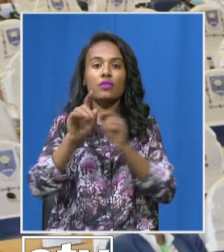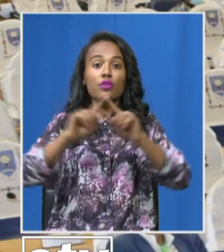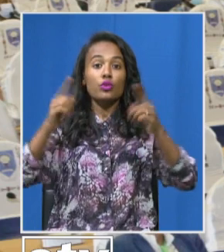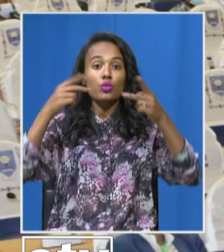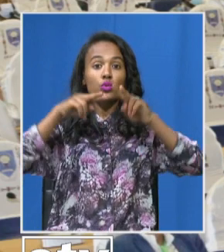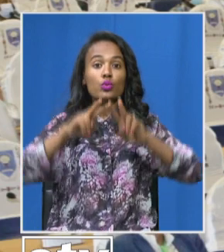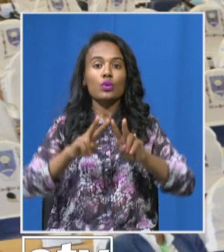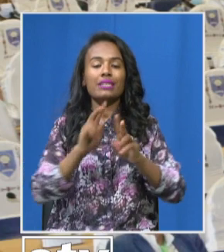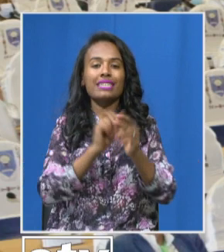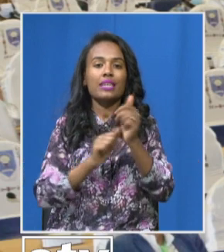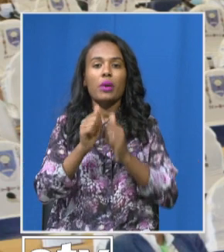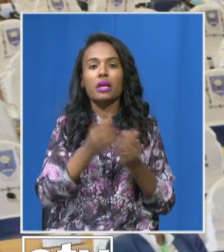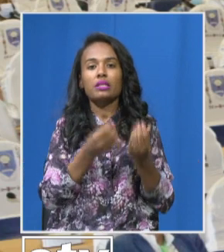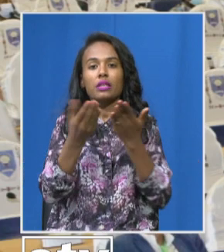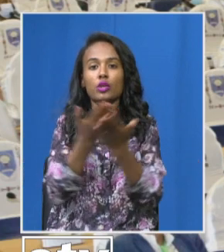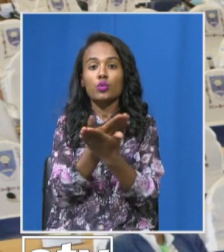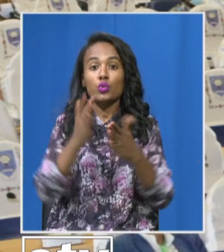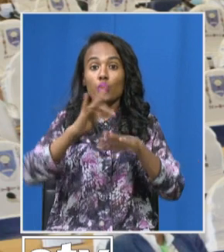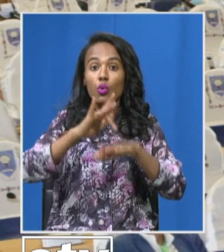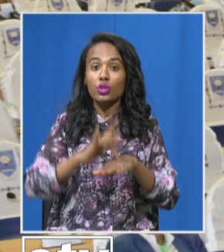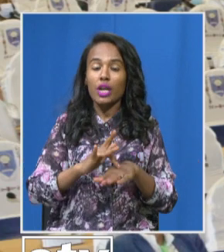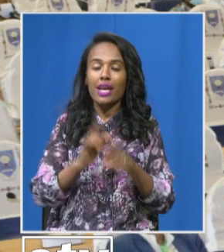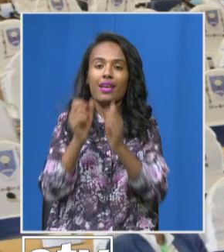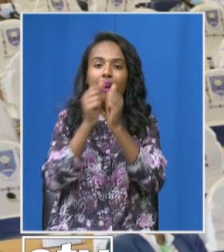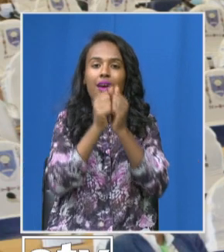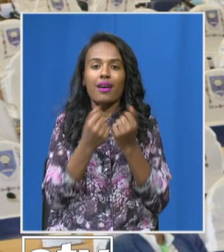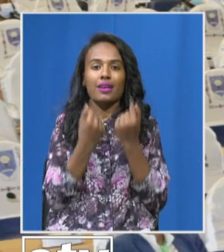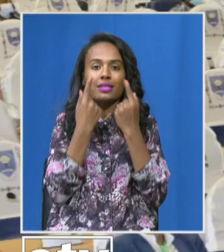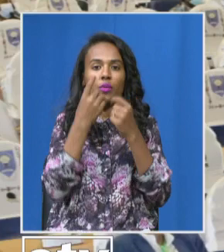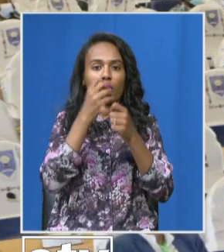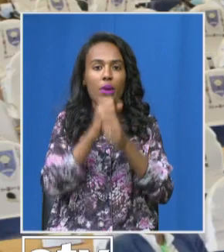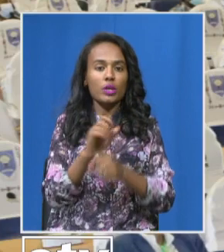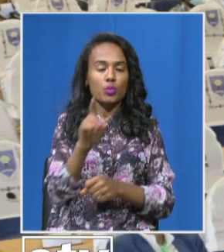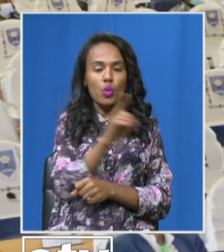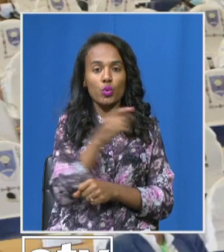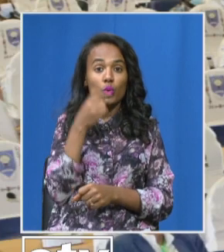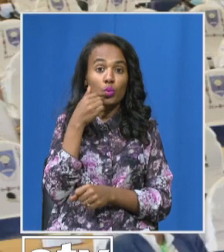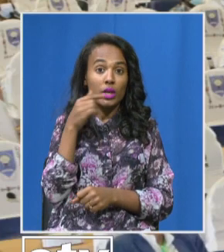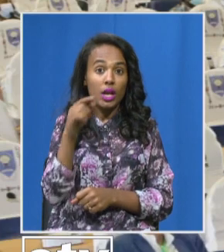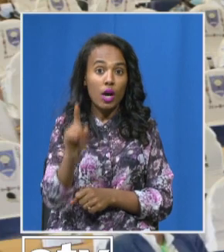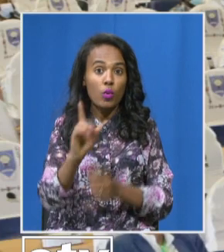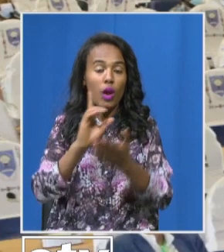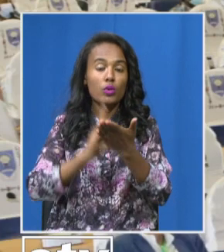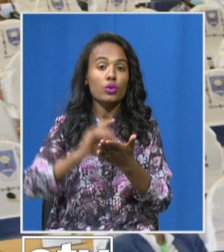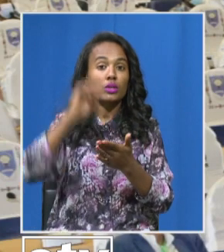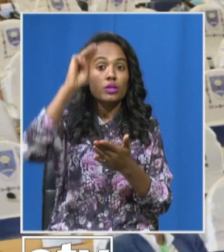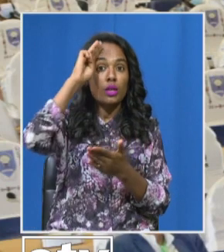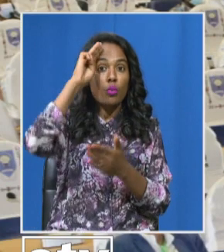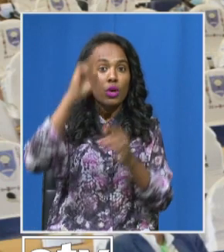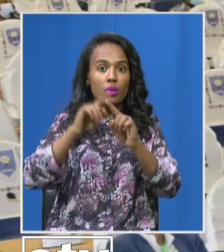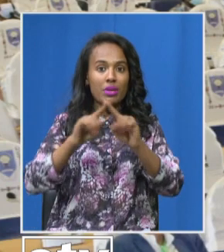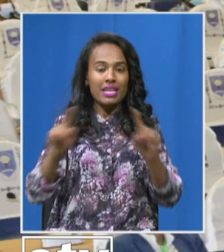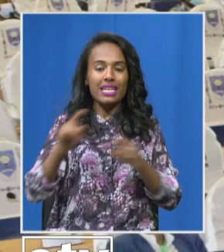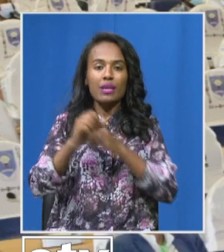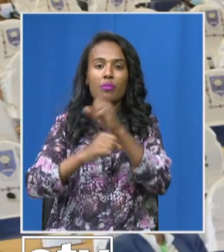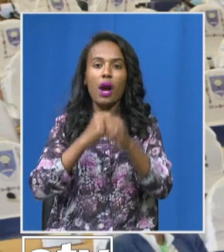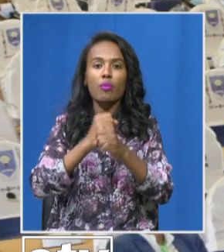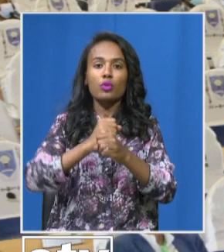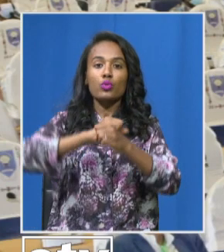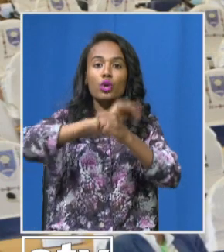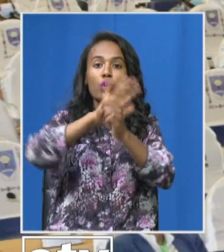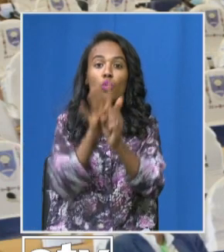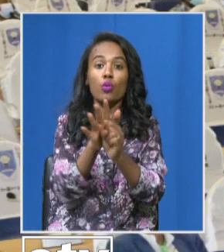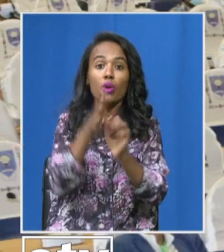ትኩረት ብሎም ደግሞ ቅድሚያ የተሰጣቸው ጉዳዮች ላይ የጋራ ግንዛቤ መያዝ መሆኑንም አብራርቷል። ዶክተር ሳሙኤል በተለየም በአመቱ የኮሮና